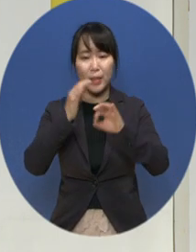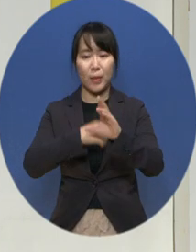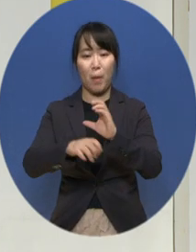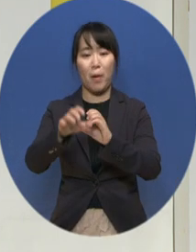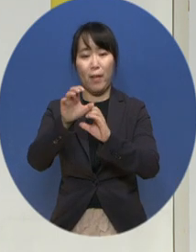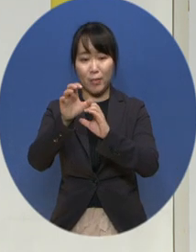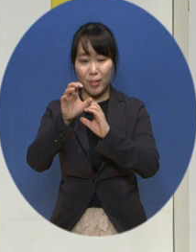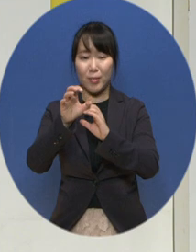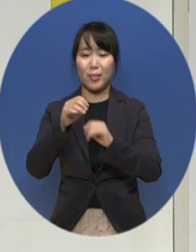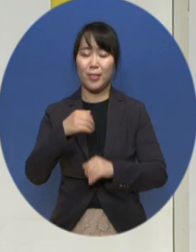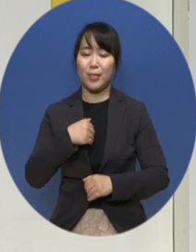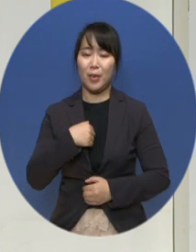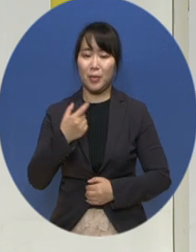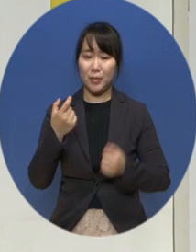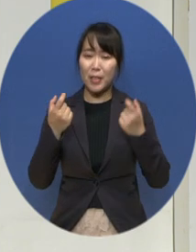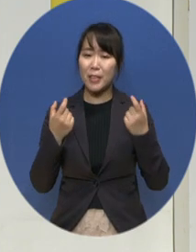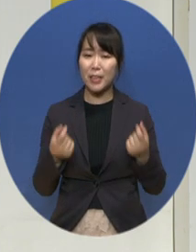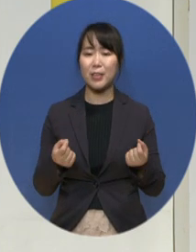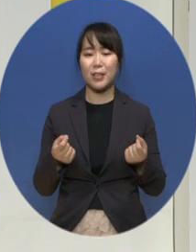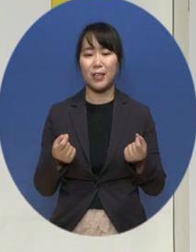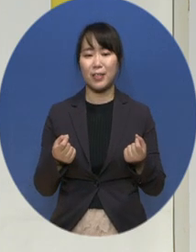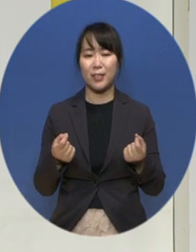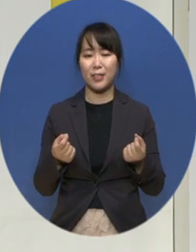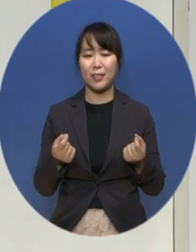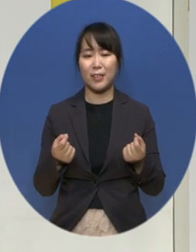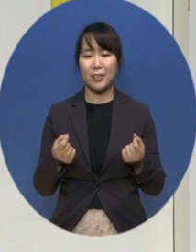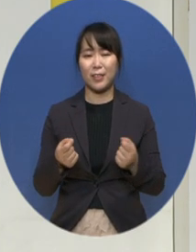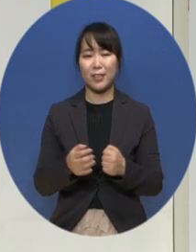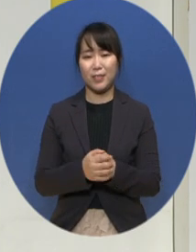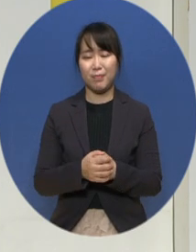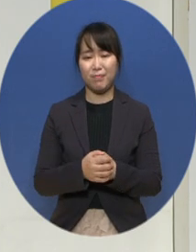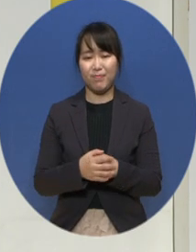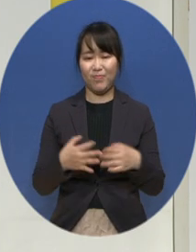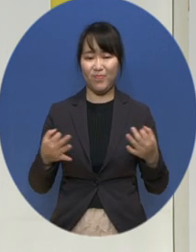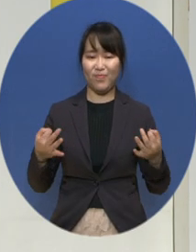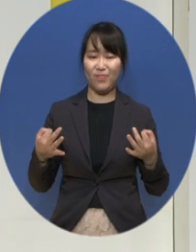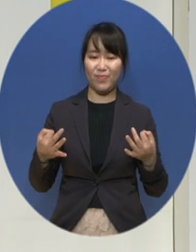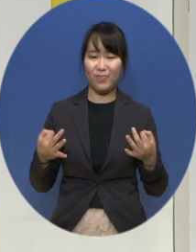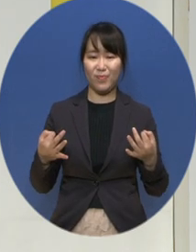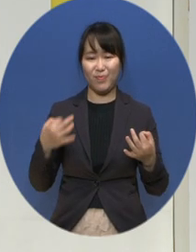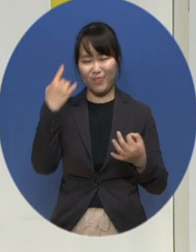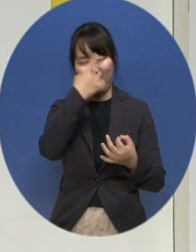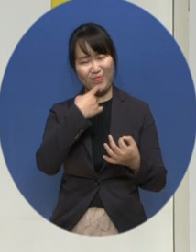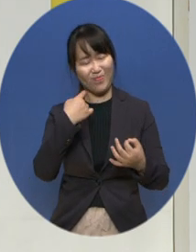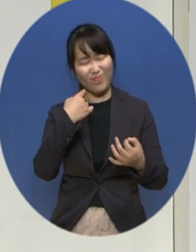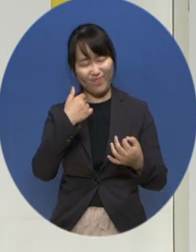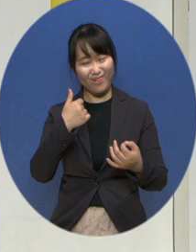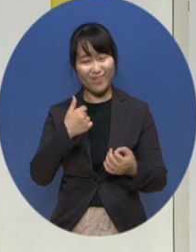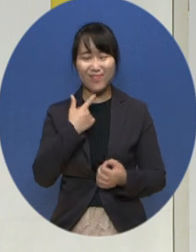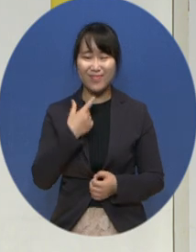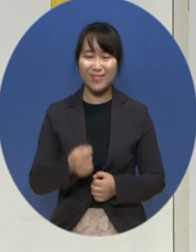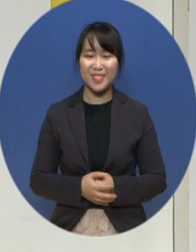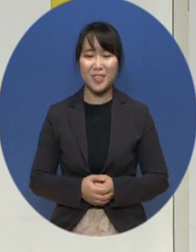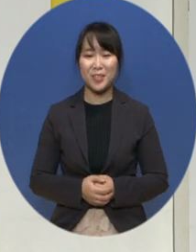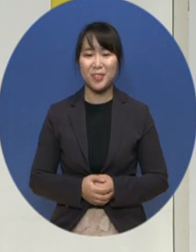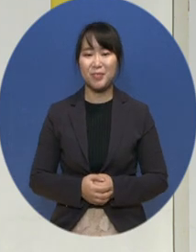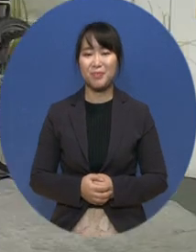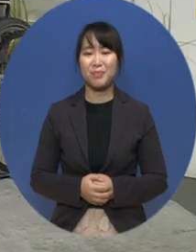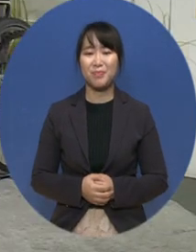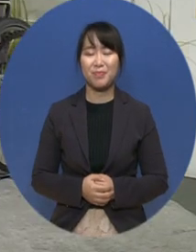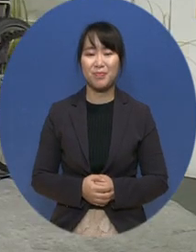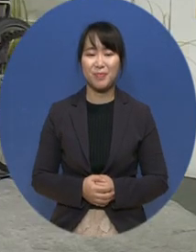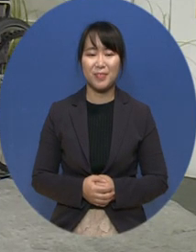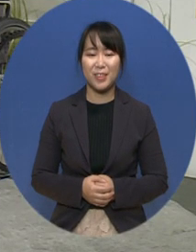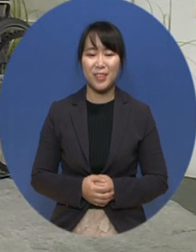해서 네 하고 4 또 5초 처럼 또 비주얼이 좀 텐데 타악 4